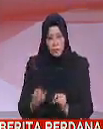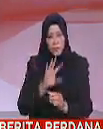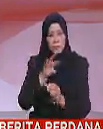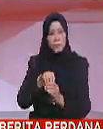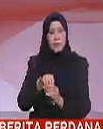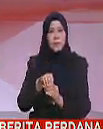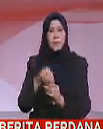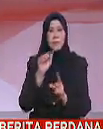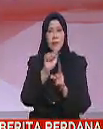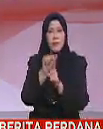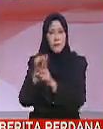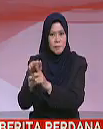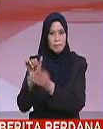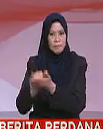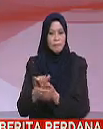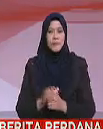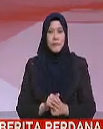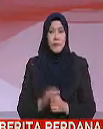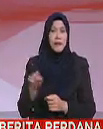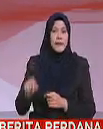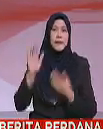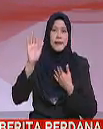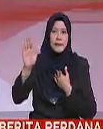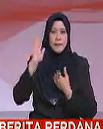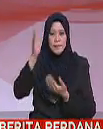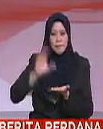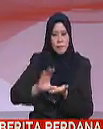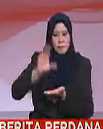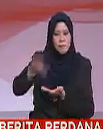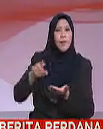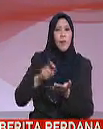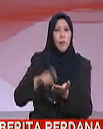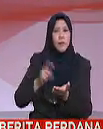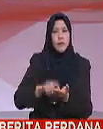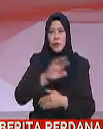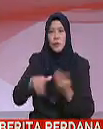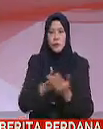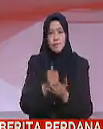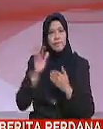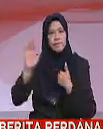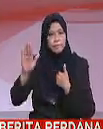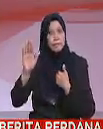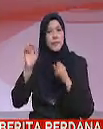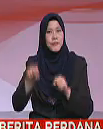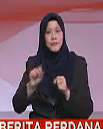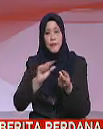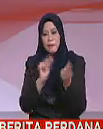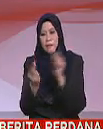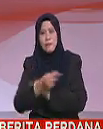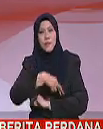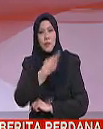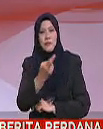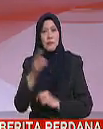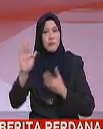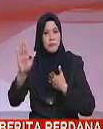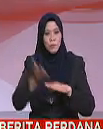terbabit dalam penipuan itu. Mereka berjanji untuk melangsaikan hutang dan memenuhi semua perjanjian termasuk ganti rugi yang